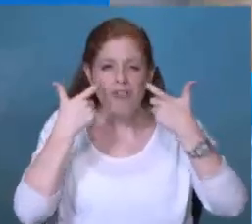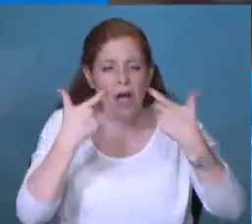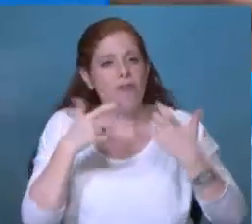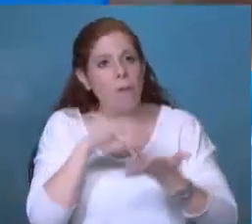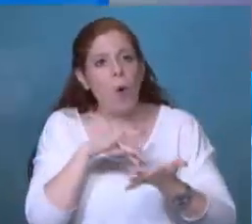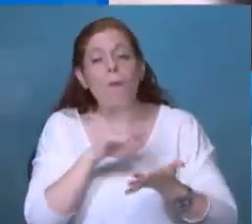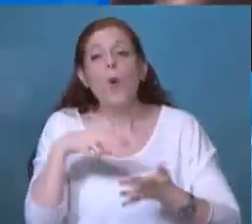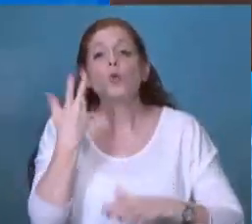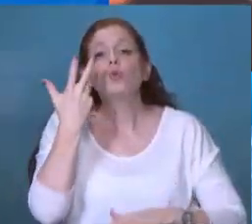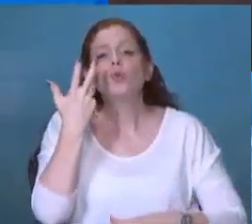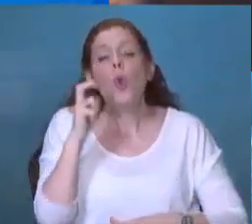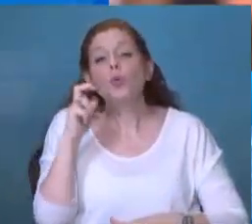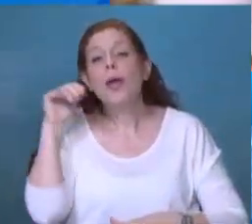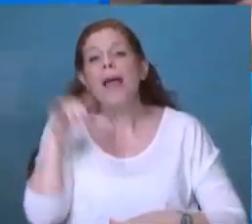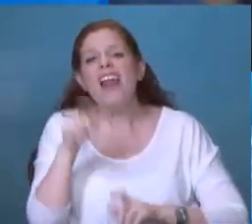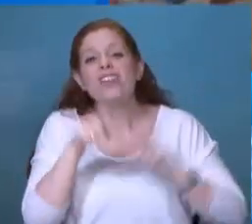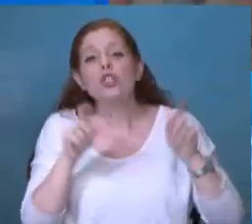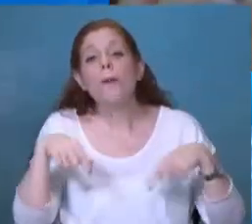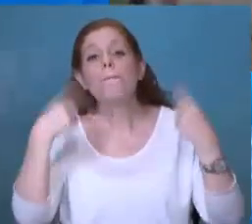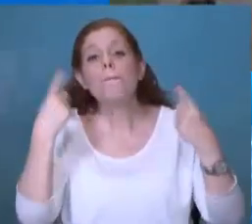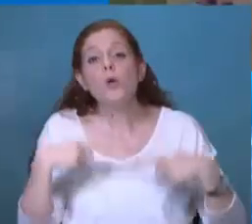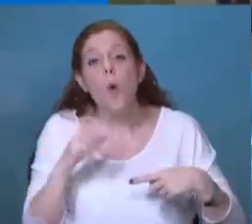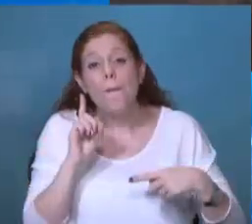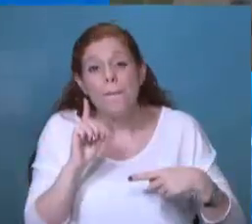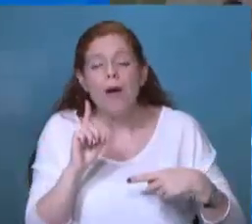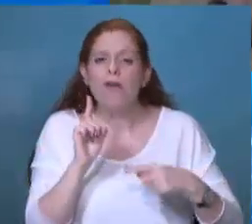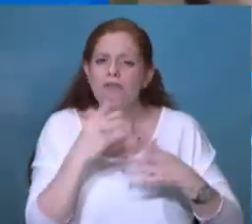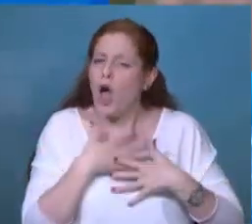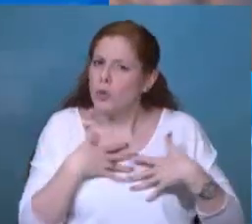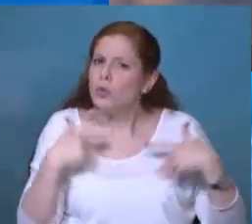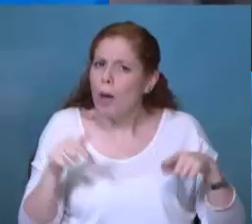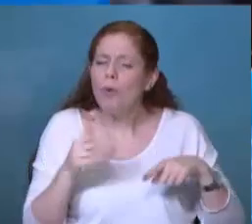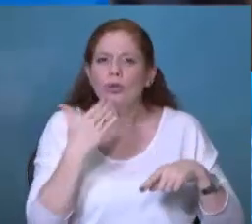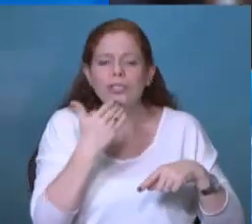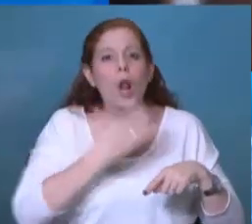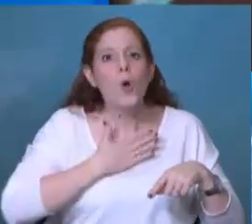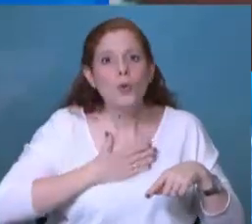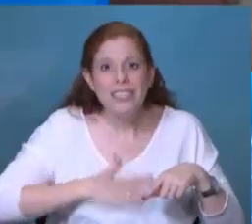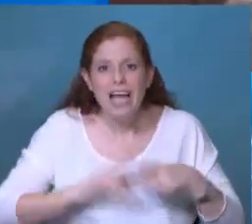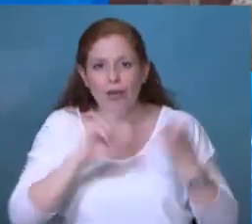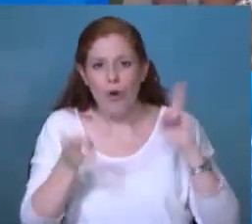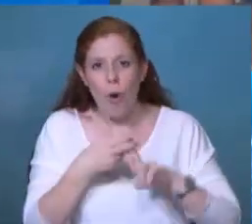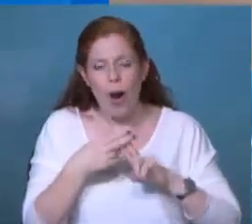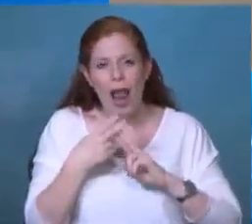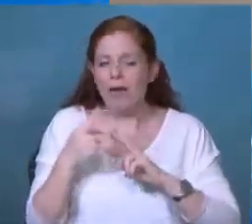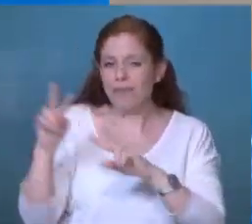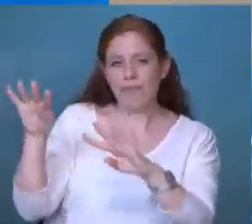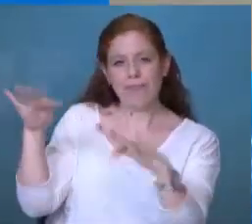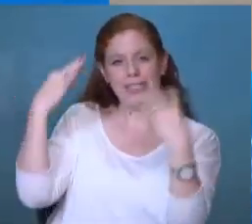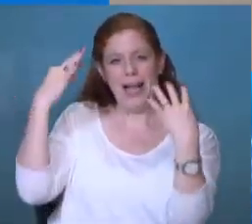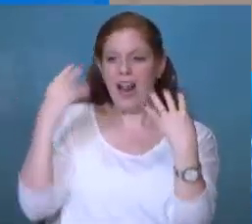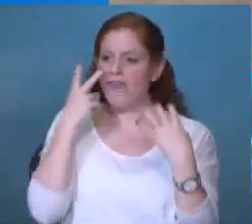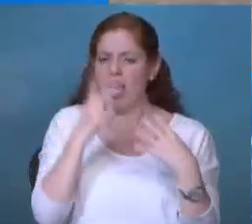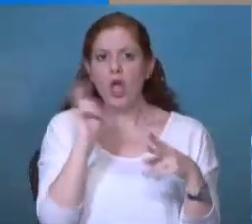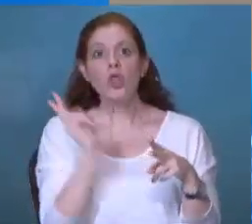להכיל כ-30 אלף איש ביום, ובעצם התחושה כאן שישראל רוצה שהעולם יסתכל עליה ויראה נורמליות,